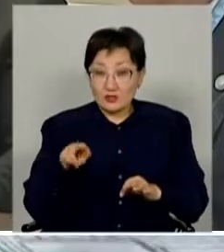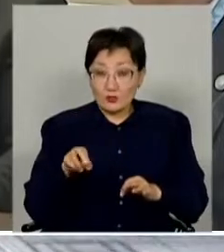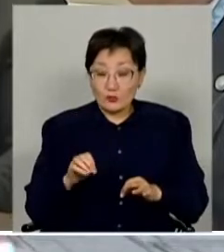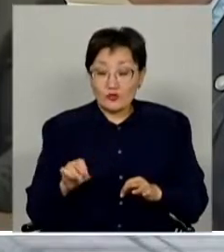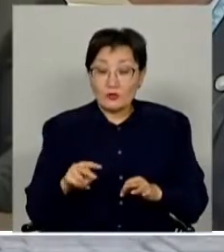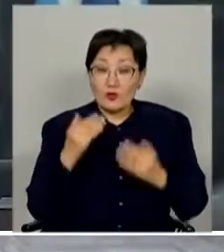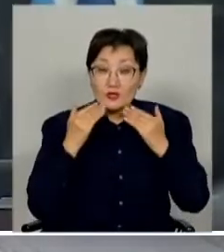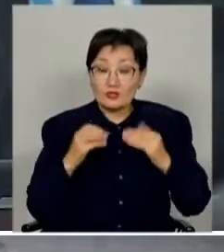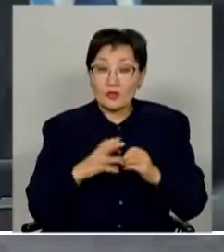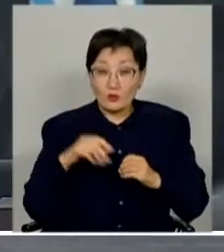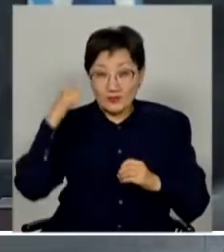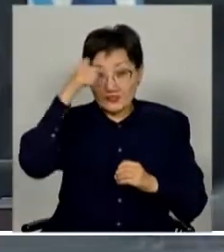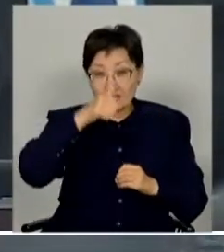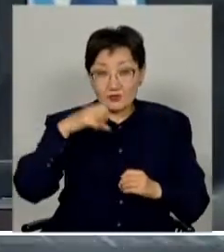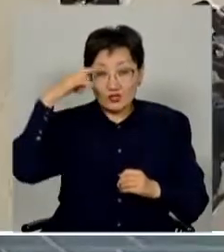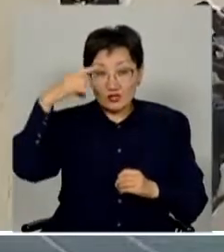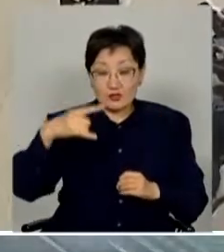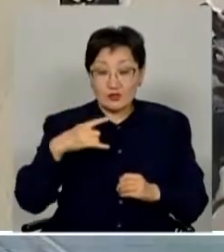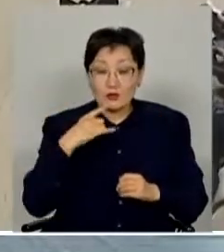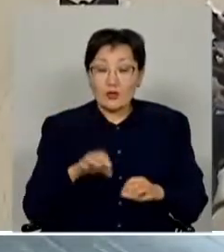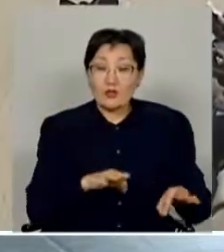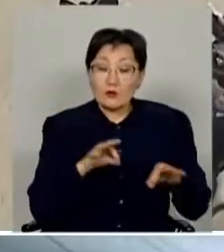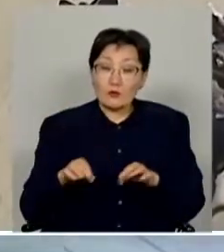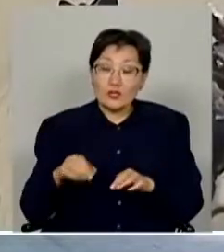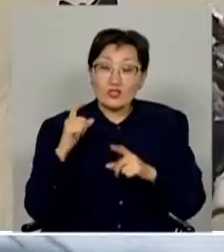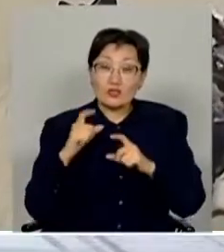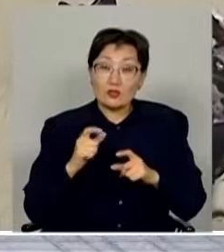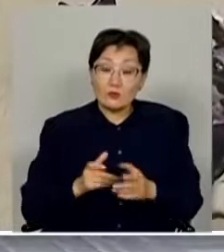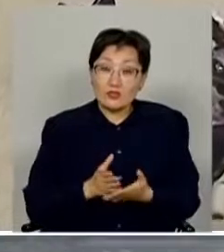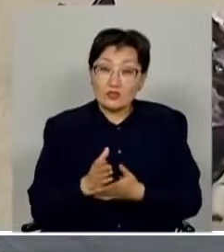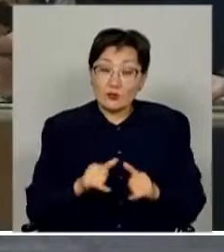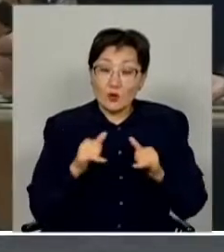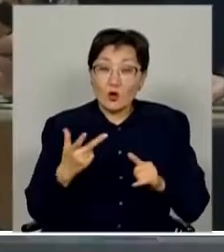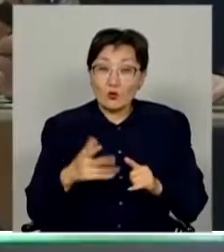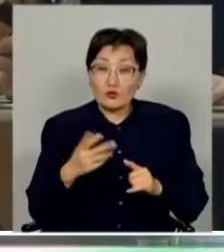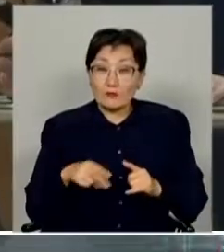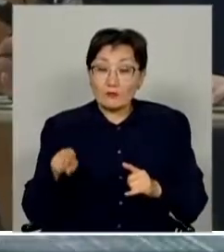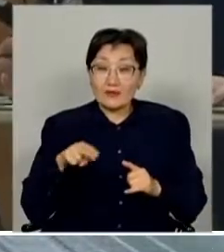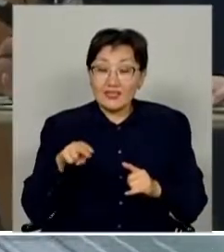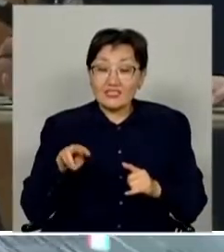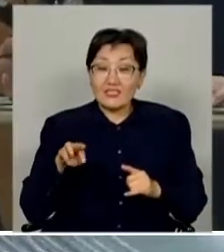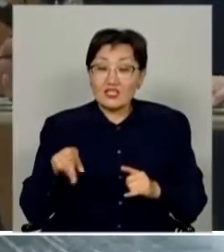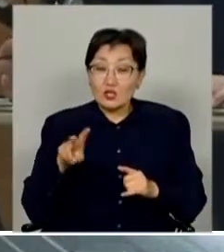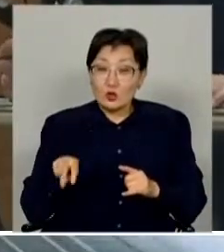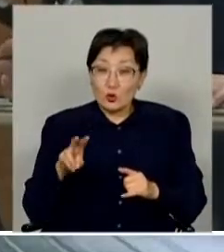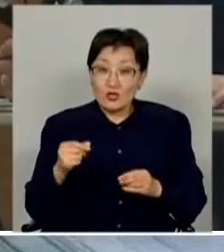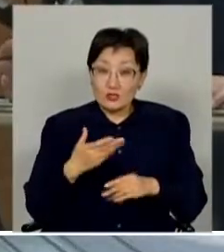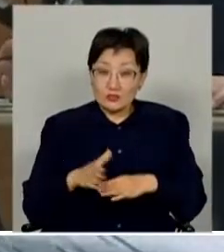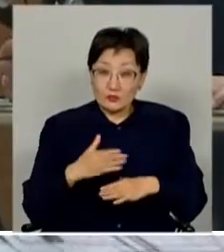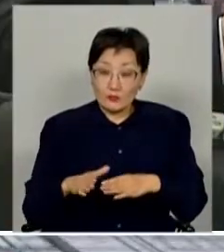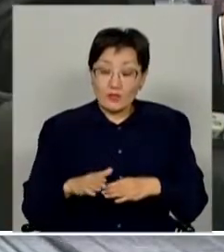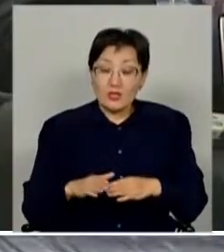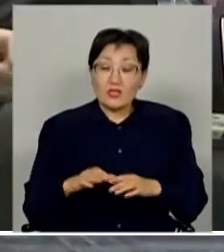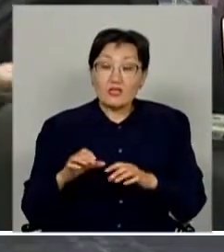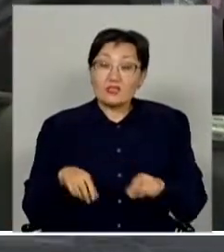ол соңғы 15 жылда Қазақстан көлік логистика саласын дамытуға 35 миллиард доллар қаржы бөлінгенін айтып, транзит